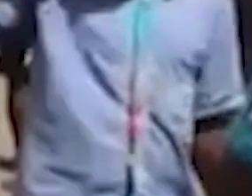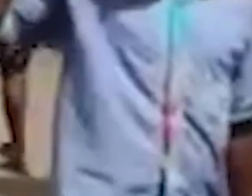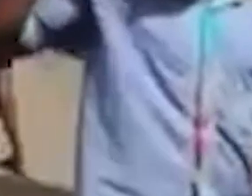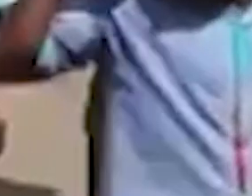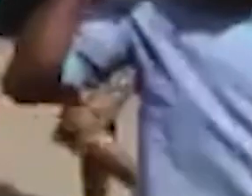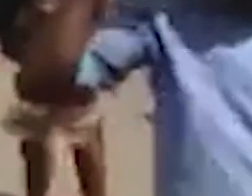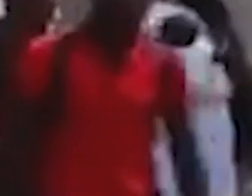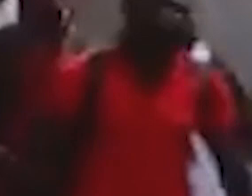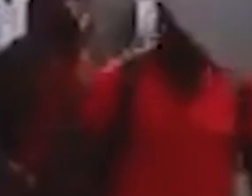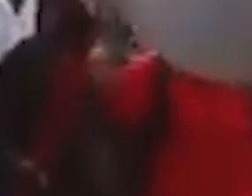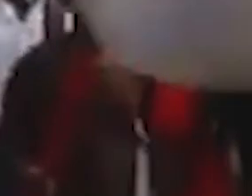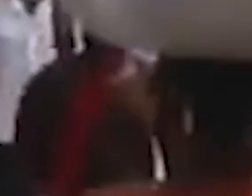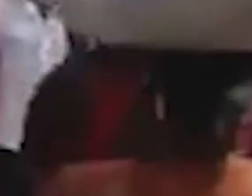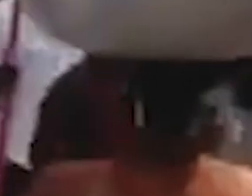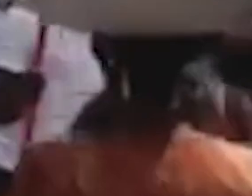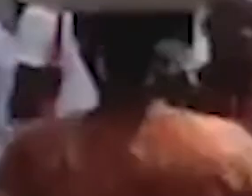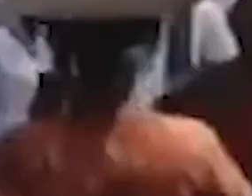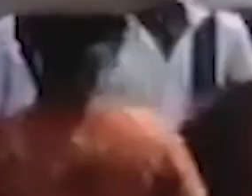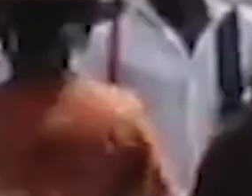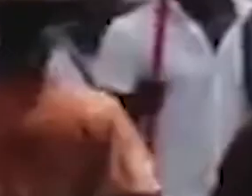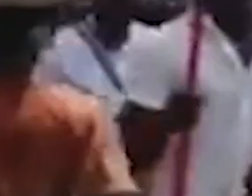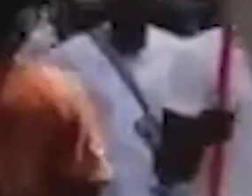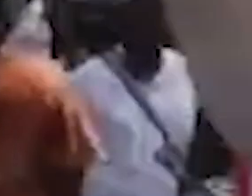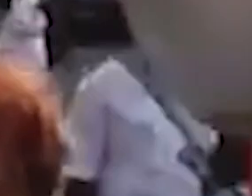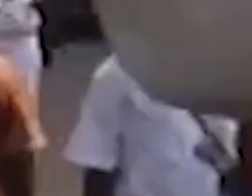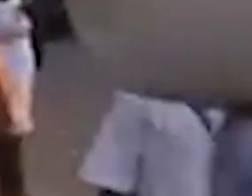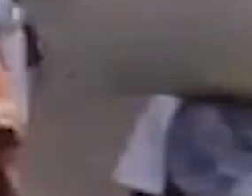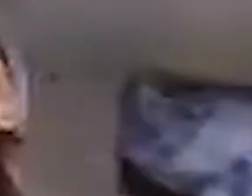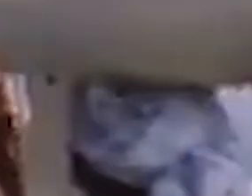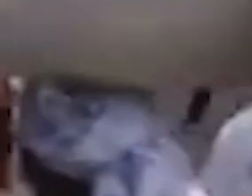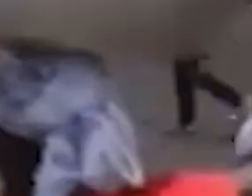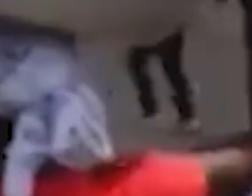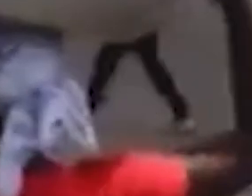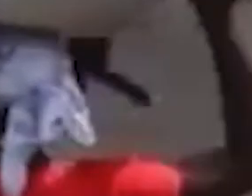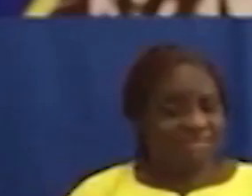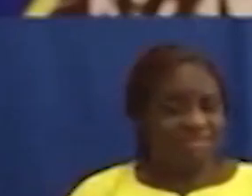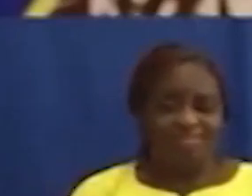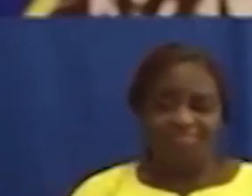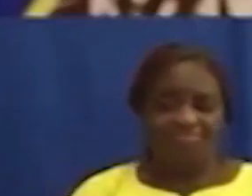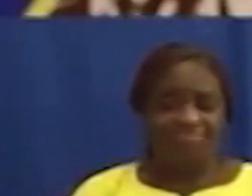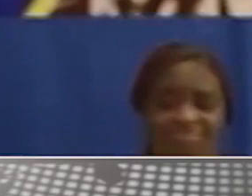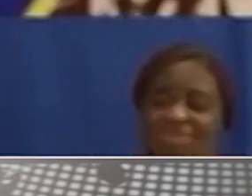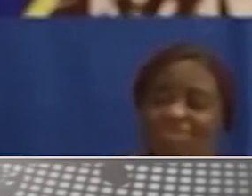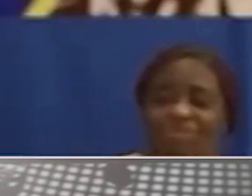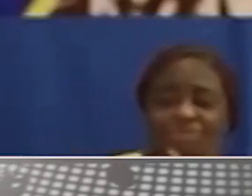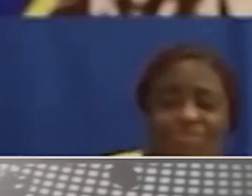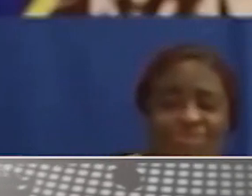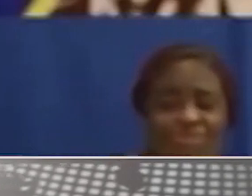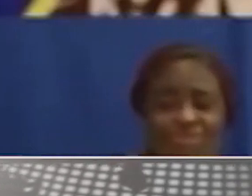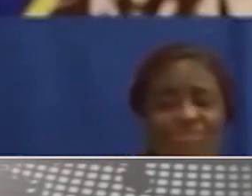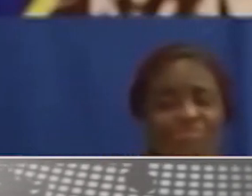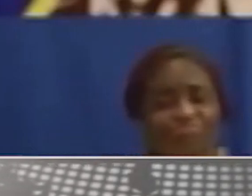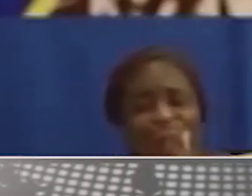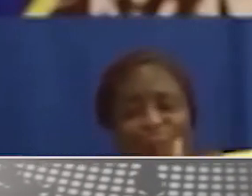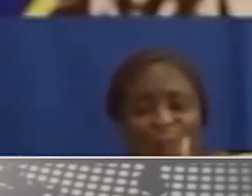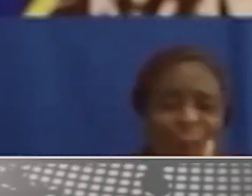et à l'effondrement de sa monnaie, mais aussi aux difficultés économiques aggravées depuis l'invasion russe en Ukraine. We have gone to the fund to repair